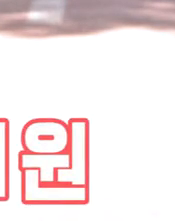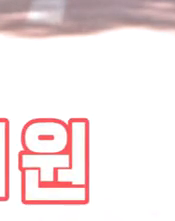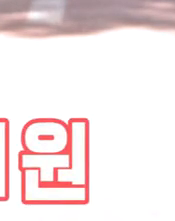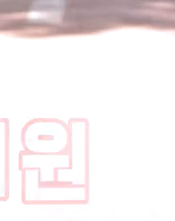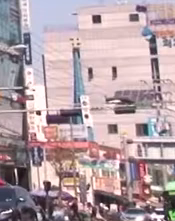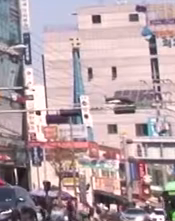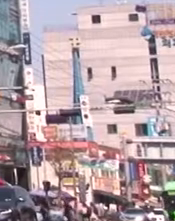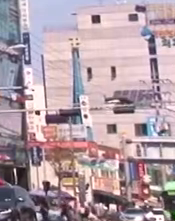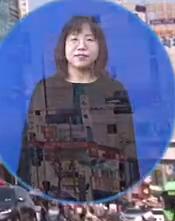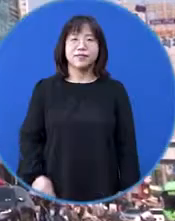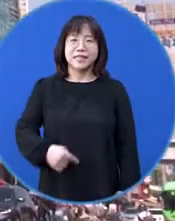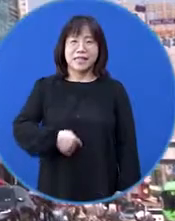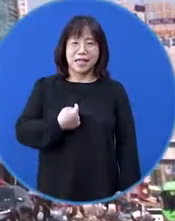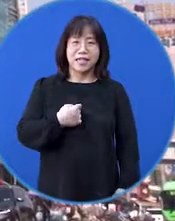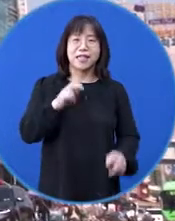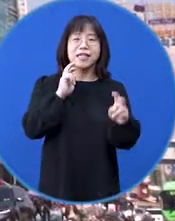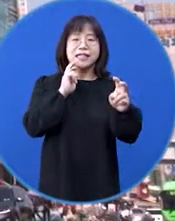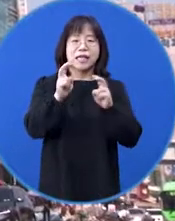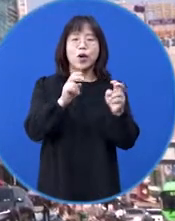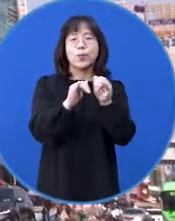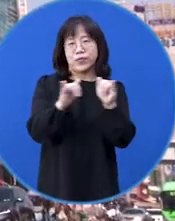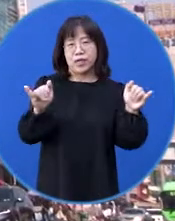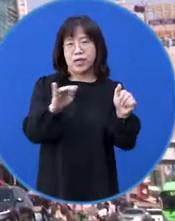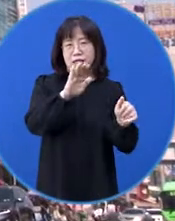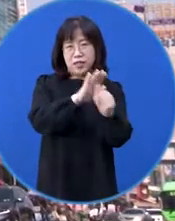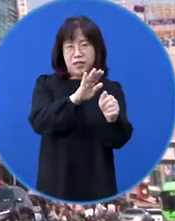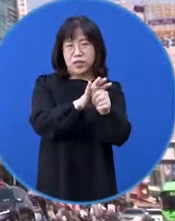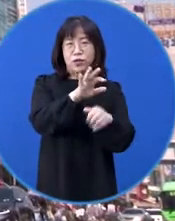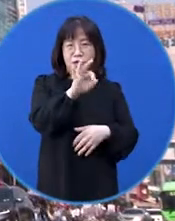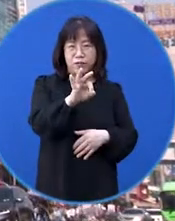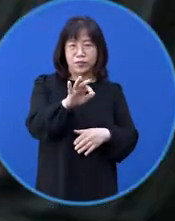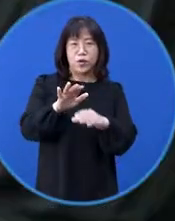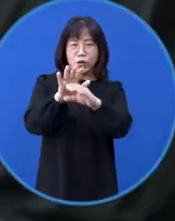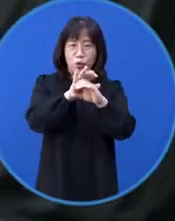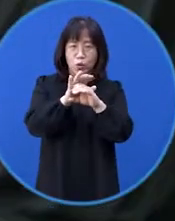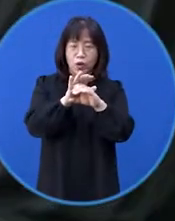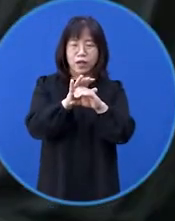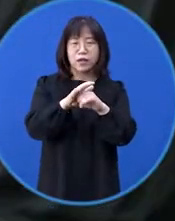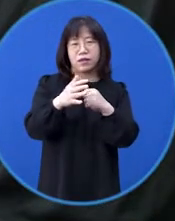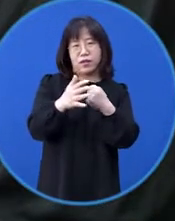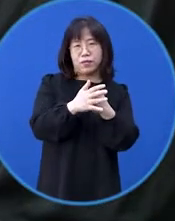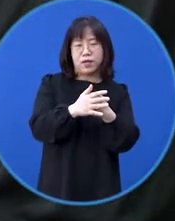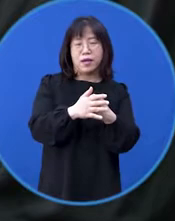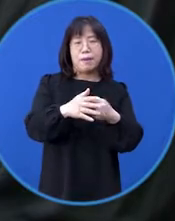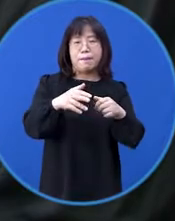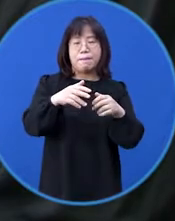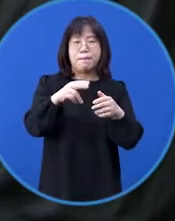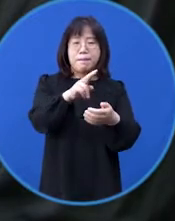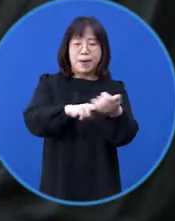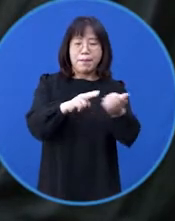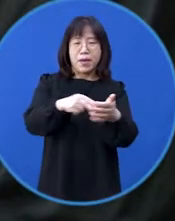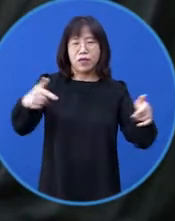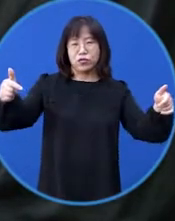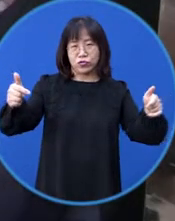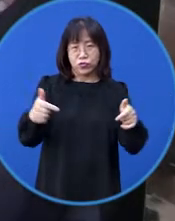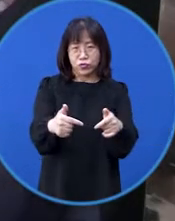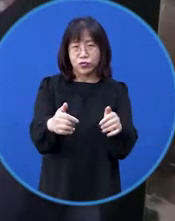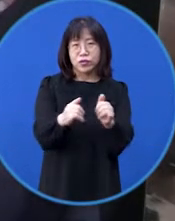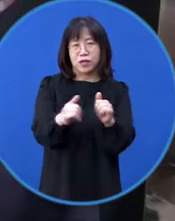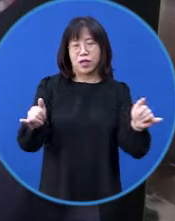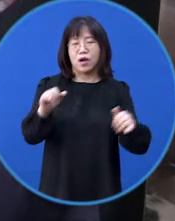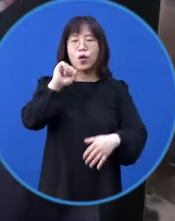지원합니다. 자영업자 생존 자금 지원은 코로나19의 여파로 매출 하락과 운영 등의 어려움을 겪고